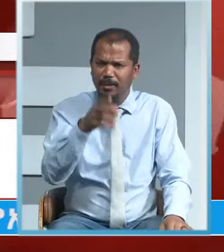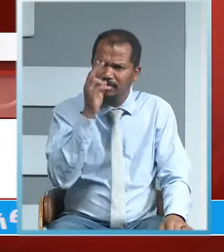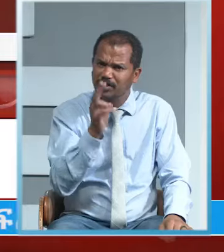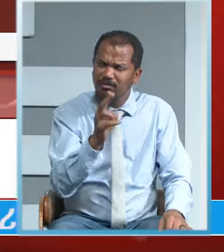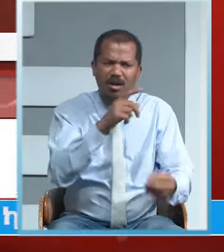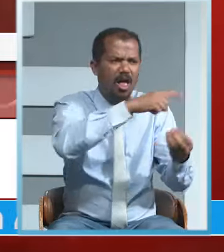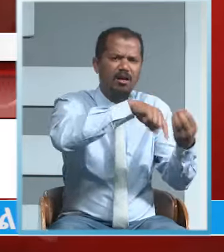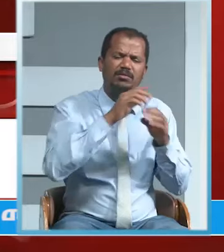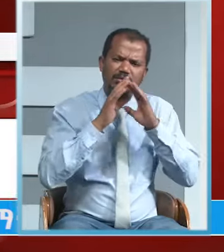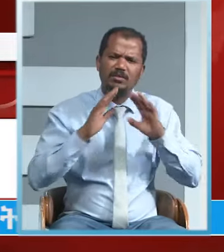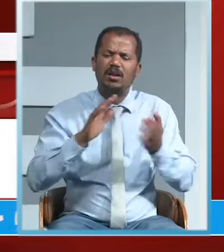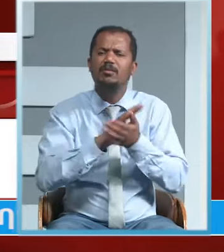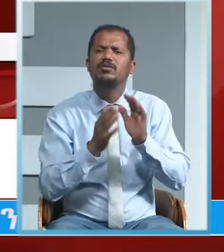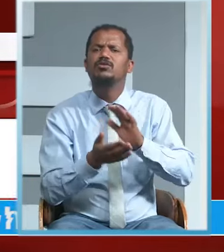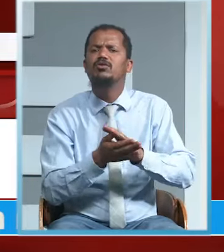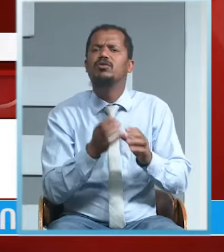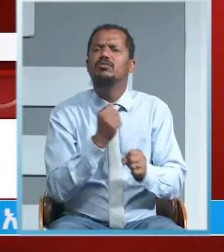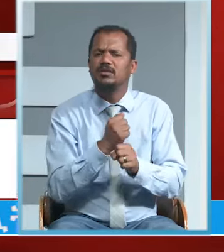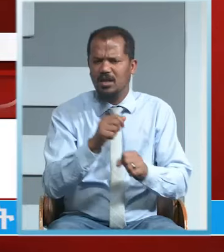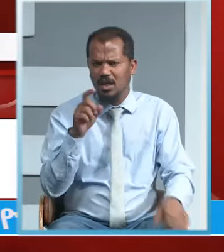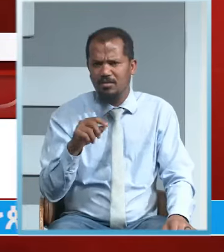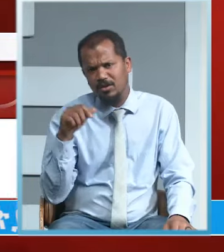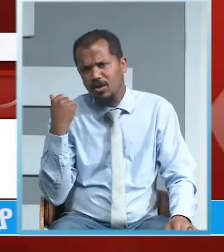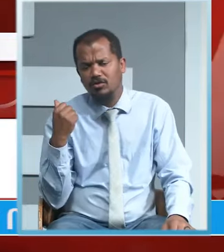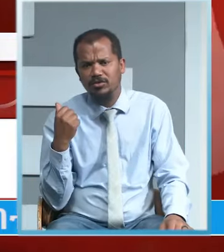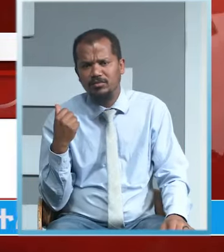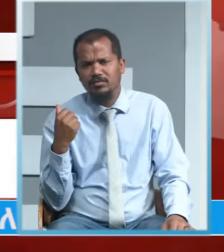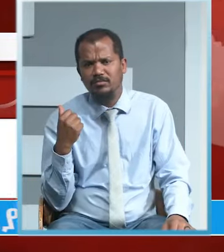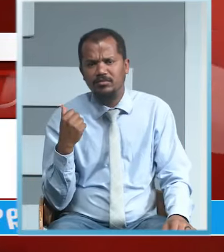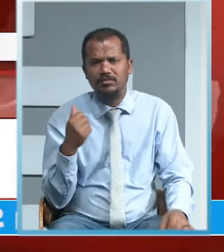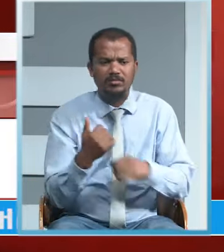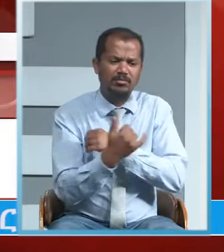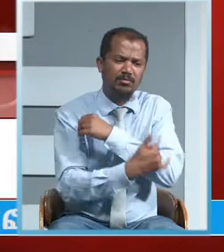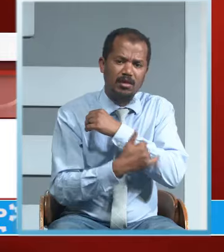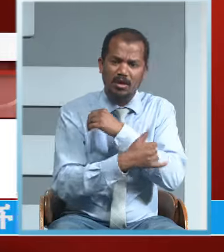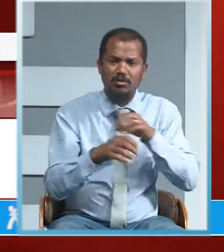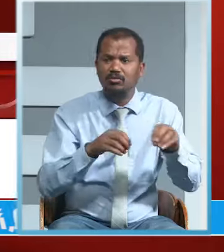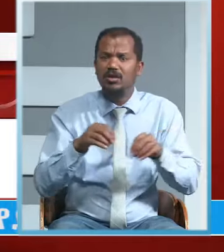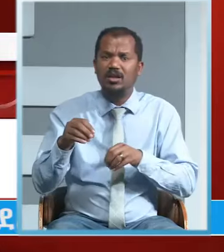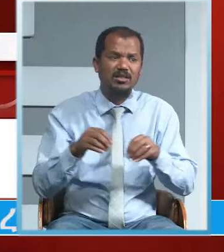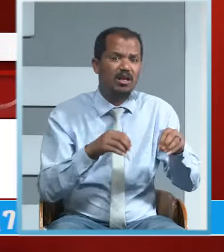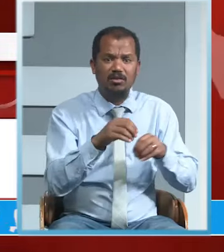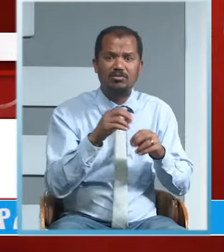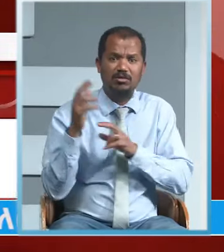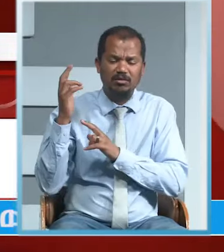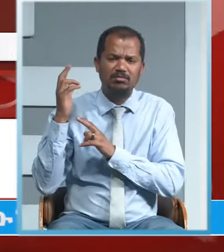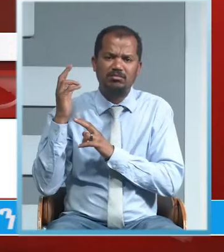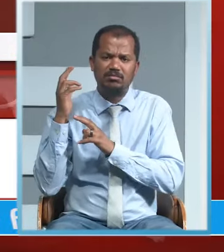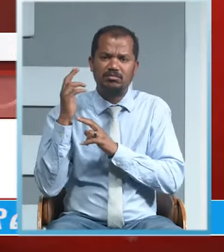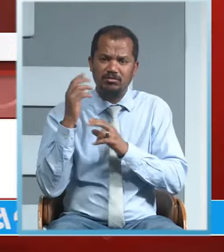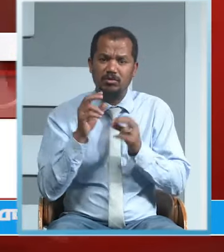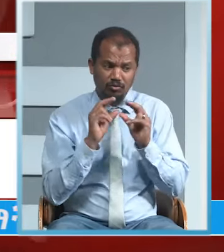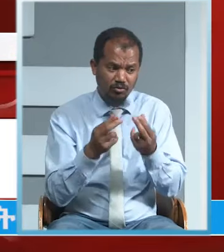ሰላም የሚሆንበት መንገድ ላይ እንዲሰራ፣ ሌሎችም እንግዲህ በሀገሪቱ የሚንቀሳቀሱ ታጣቂ